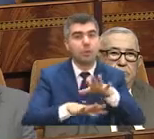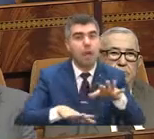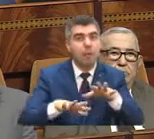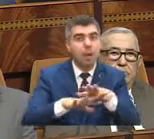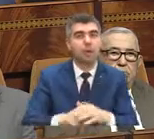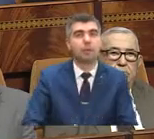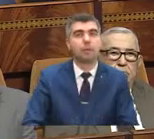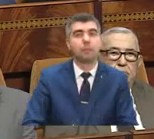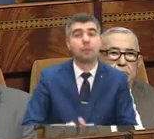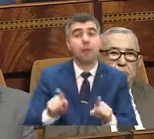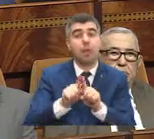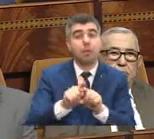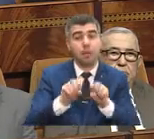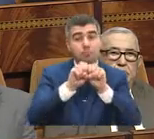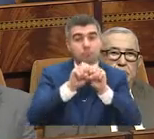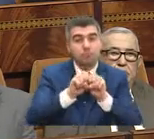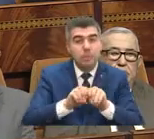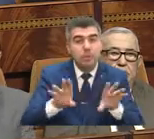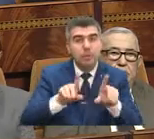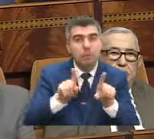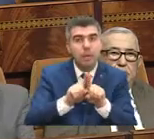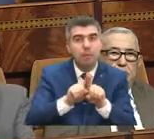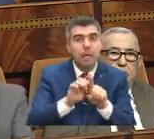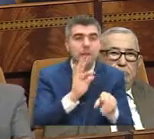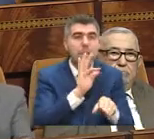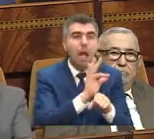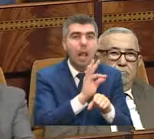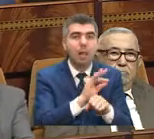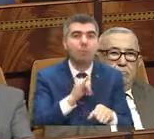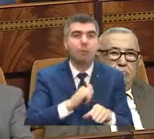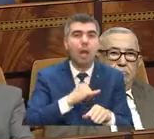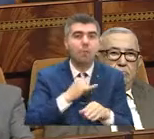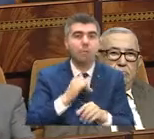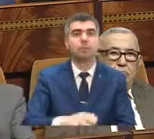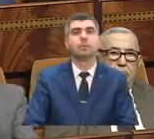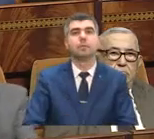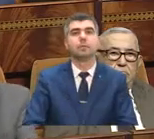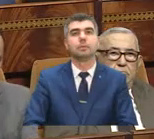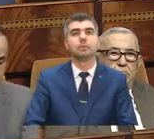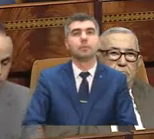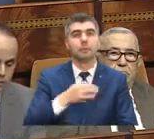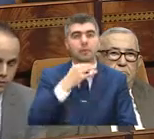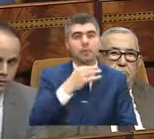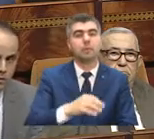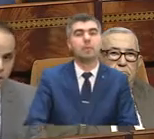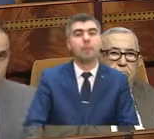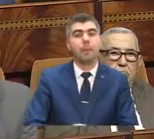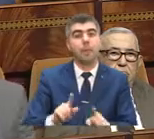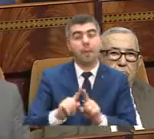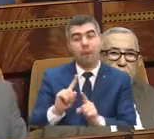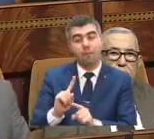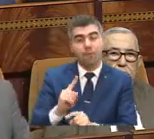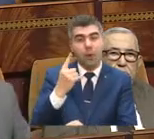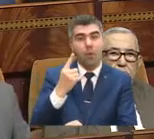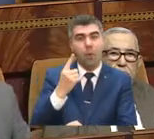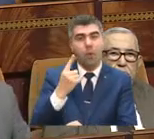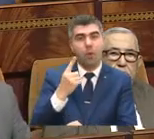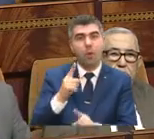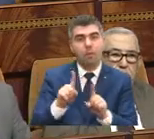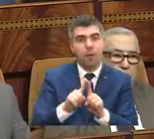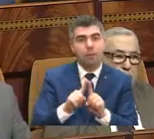وينشرون القتل والرعب بيننا. السيد الرئيس، السيد الوزير، بدءاً